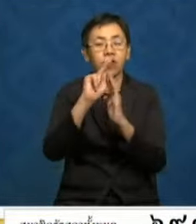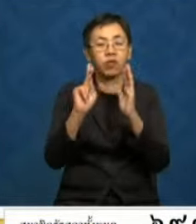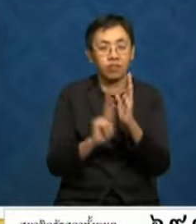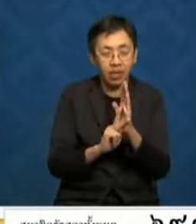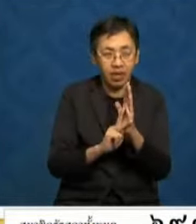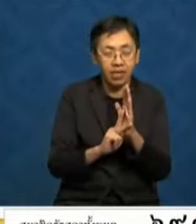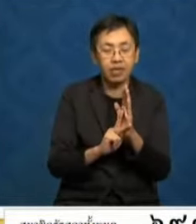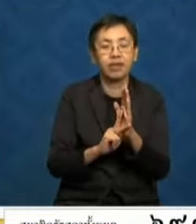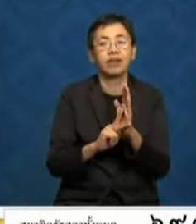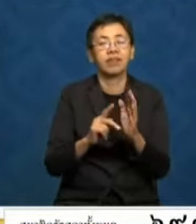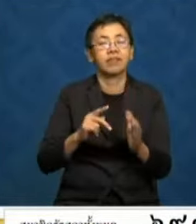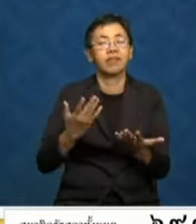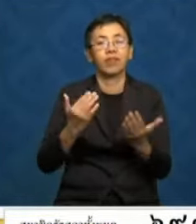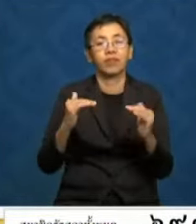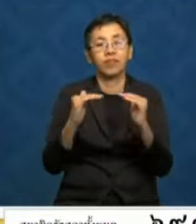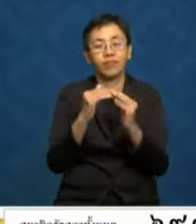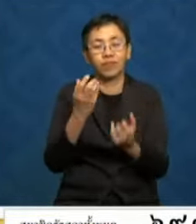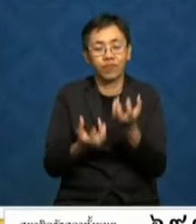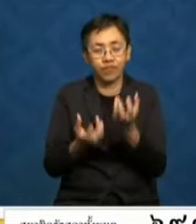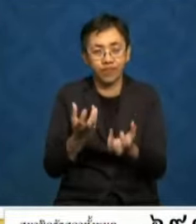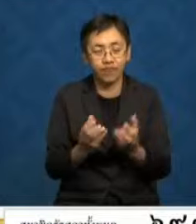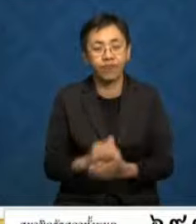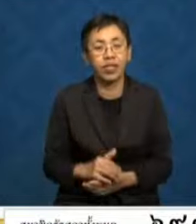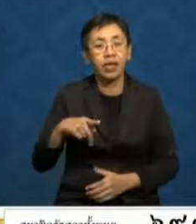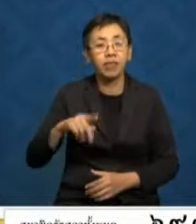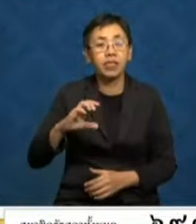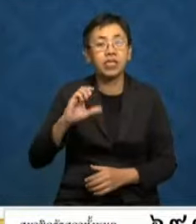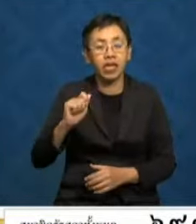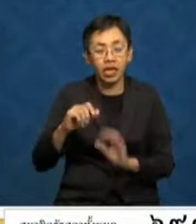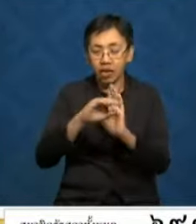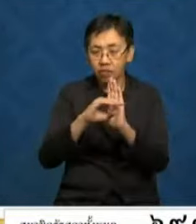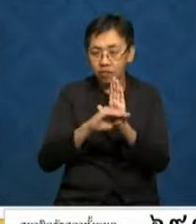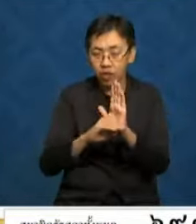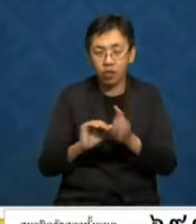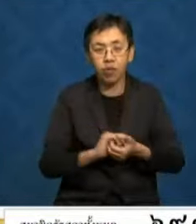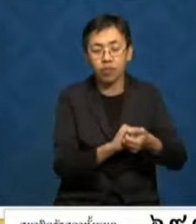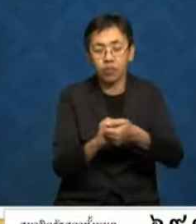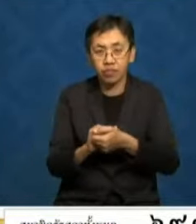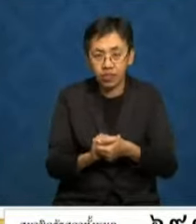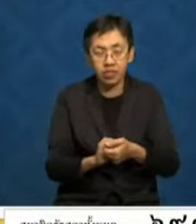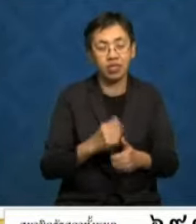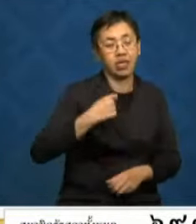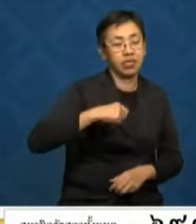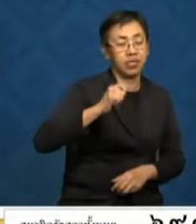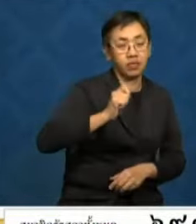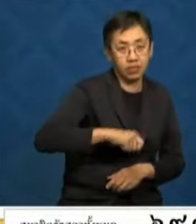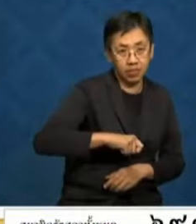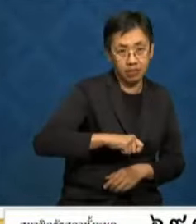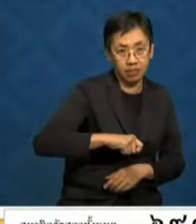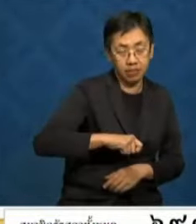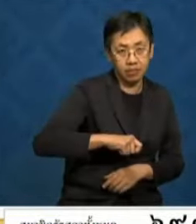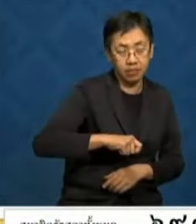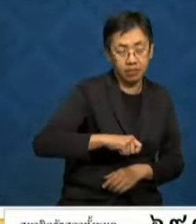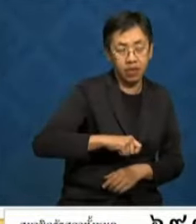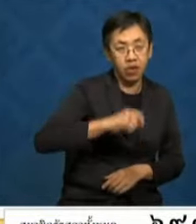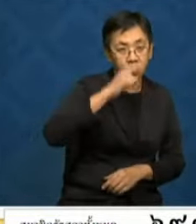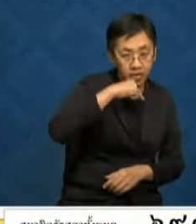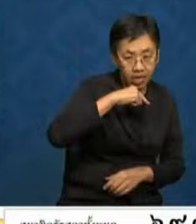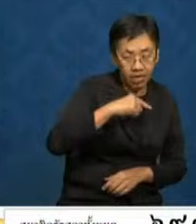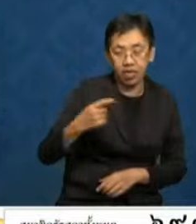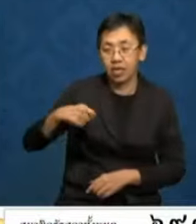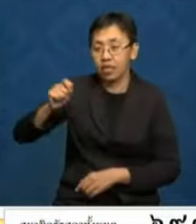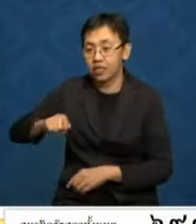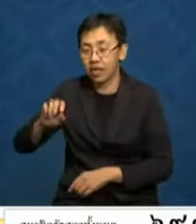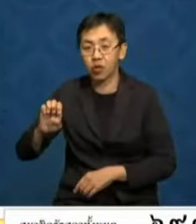การยุติธรรมครับ PCA จะช่วยวางกรอบความร่วมมือระหว่างฝ่ายตุลาการของไทยและ EU นะ